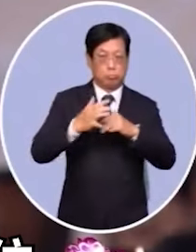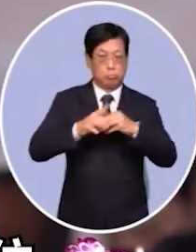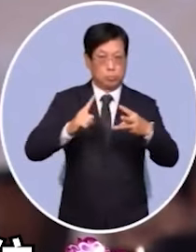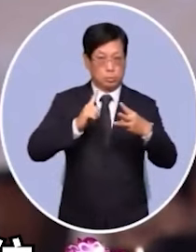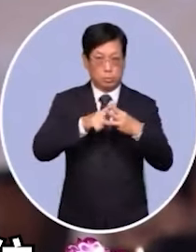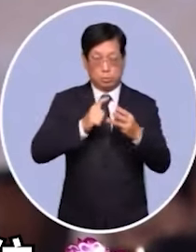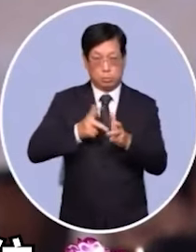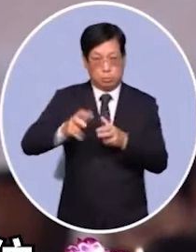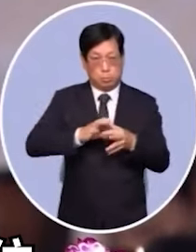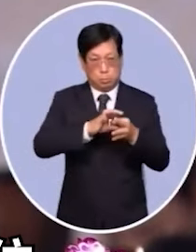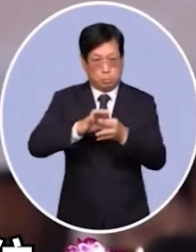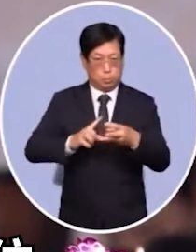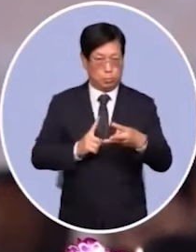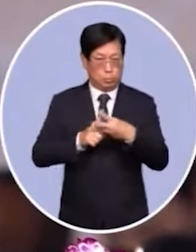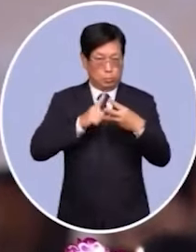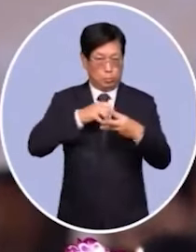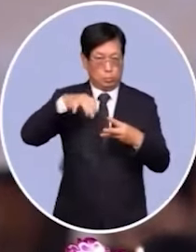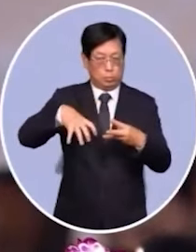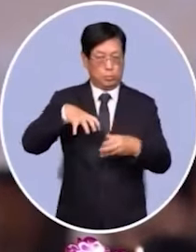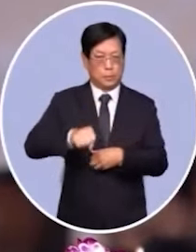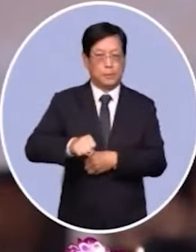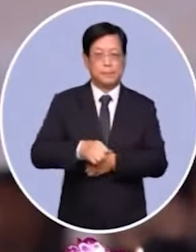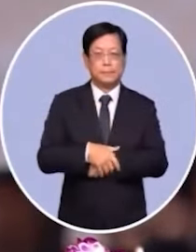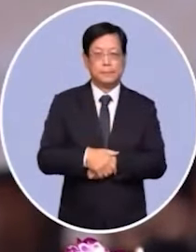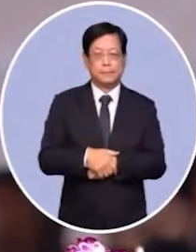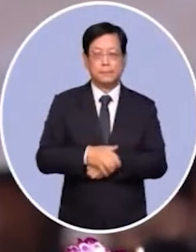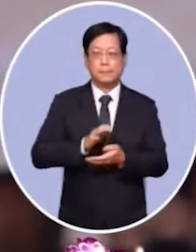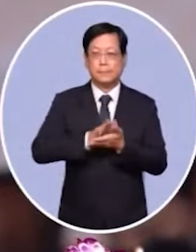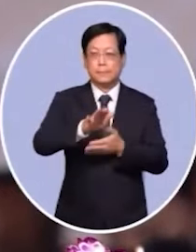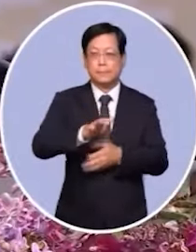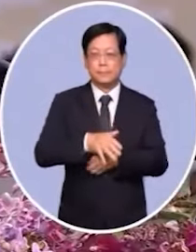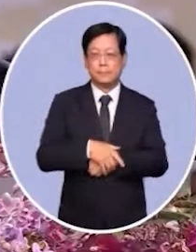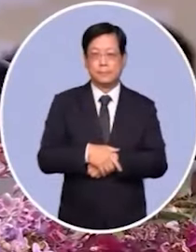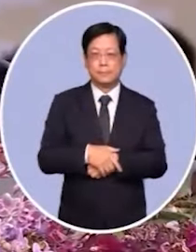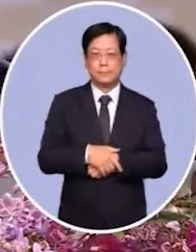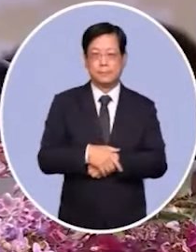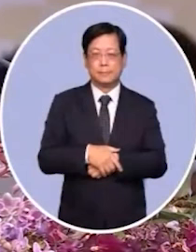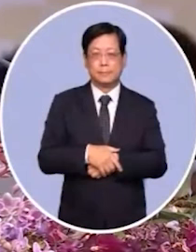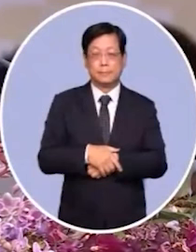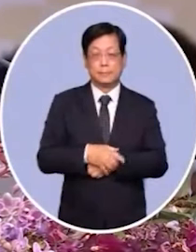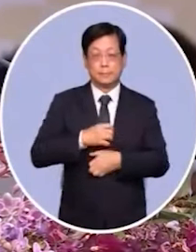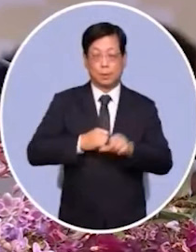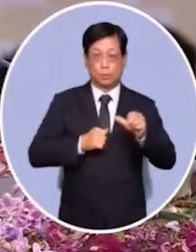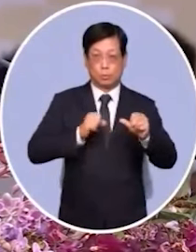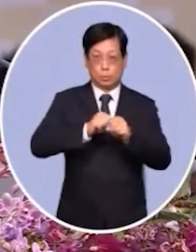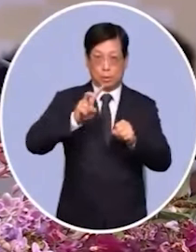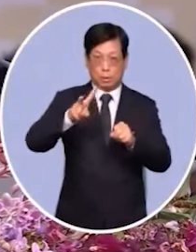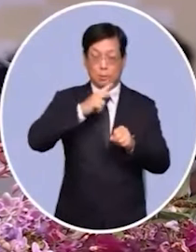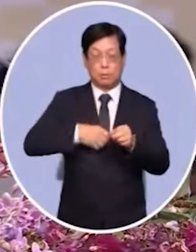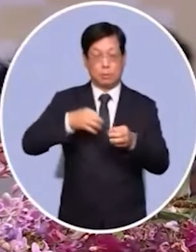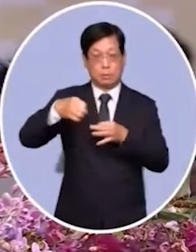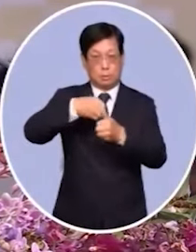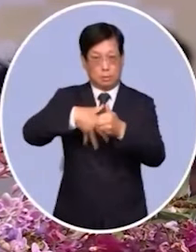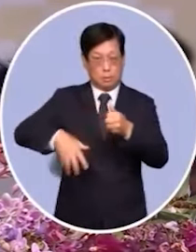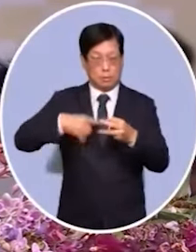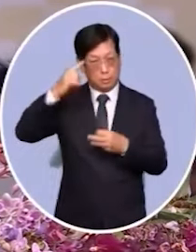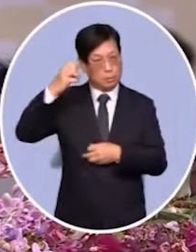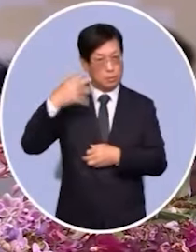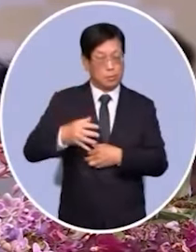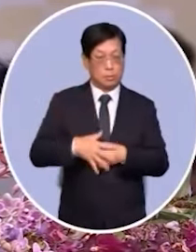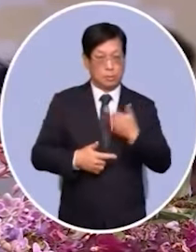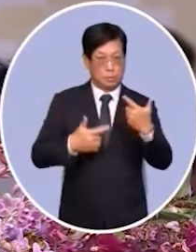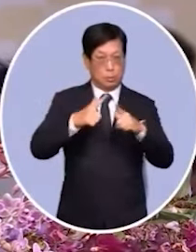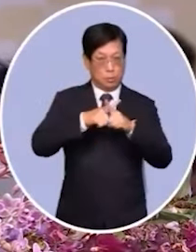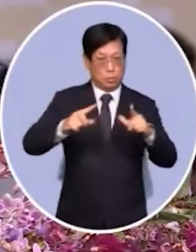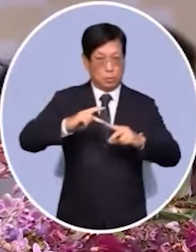供应链的关键地位。未来除了5+2产业创新、6大